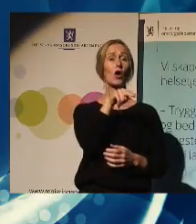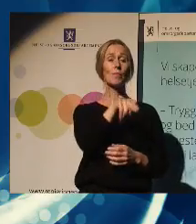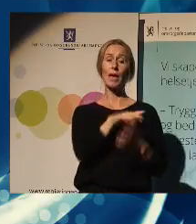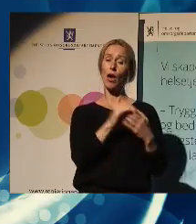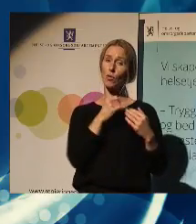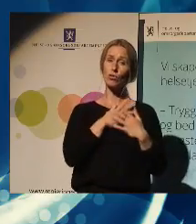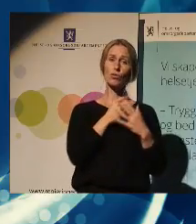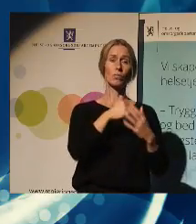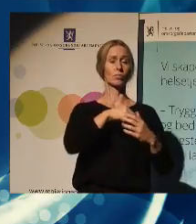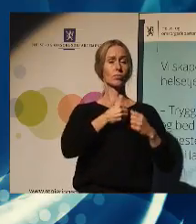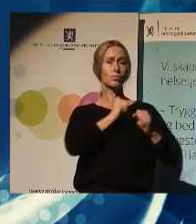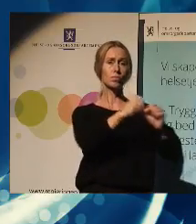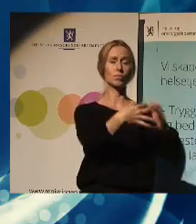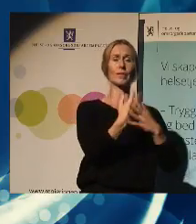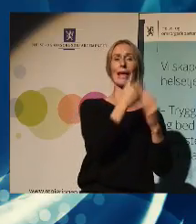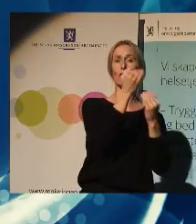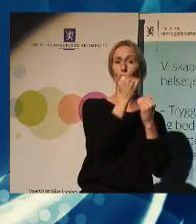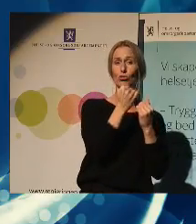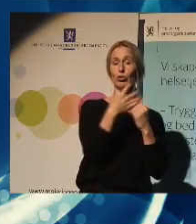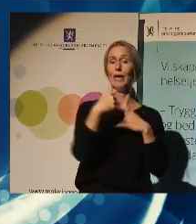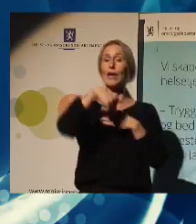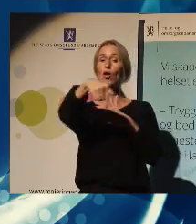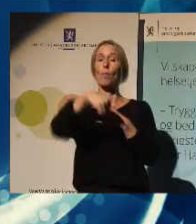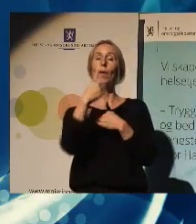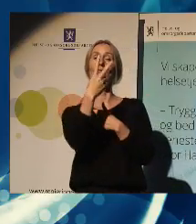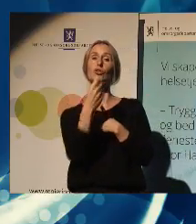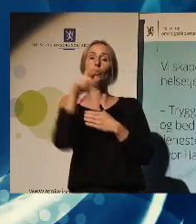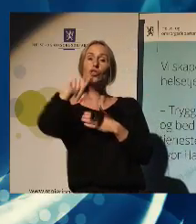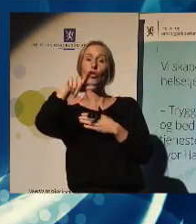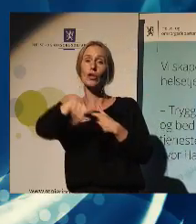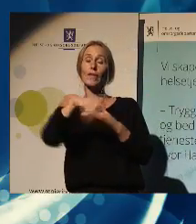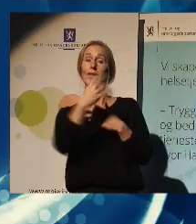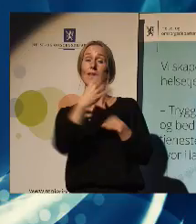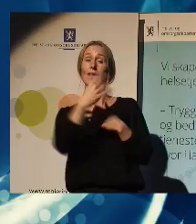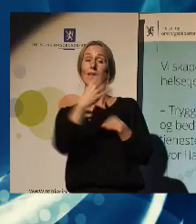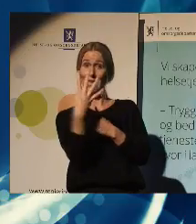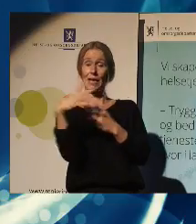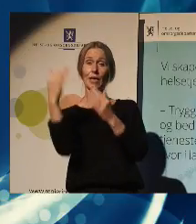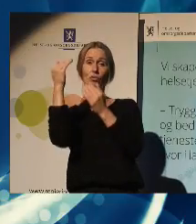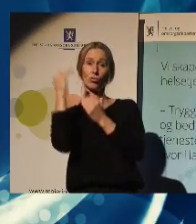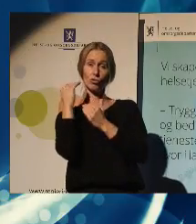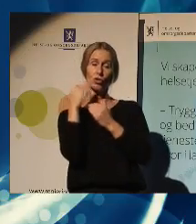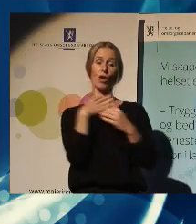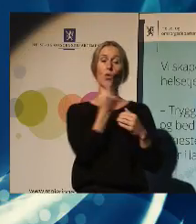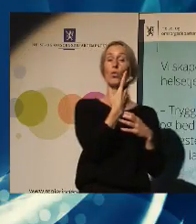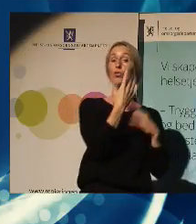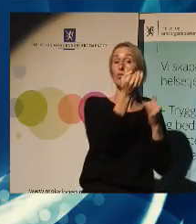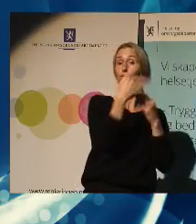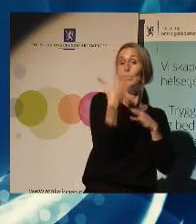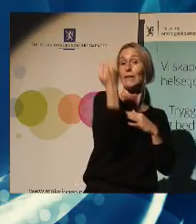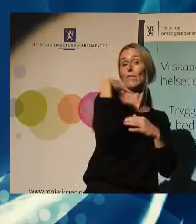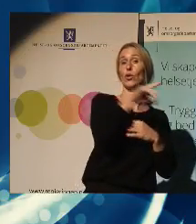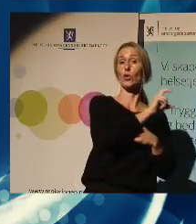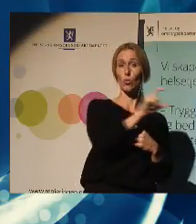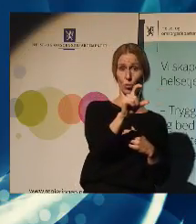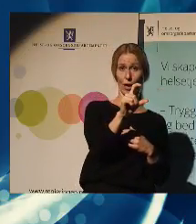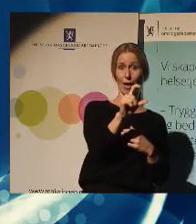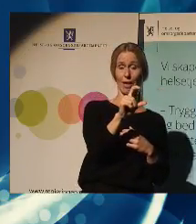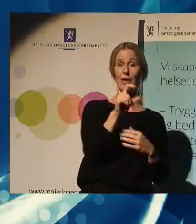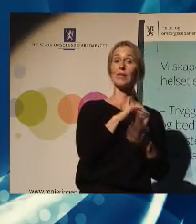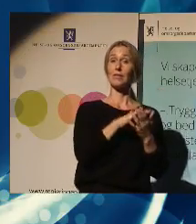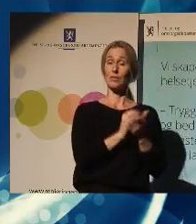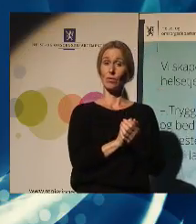Og de kjører 4 kurs i 2017, og de kjørte 2 kurs i forrige uke. Så de kommer